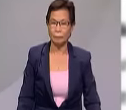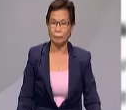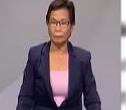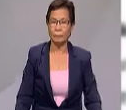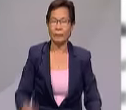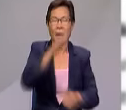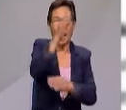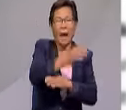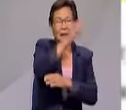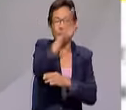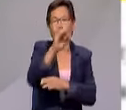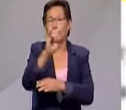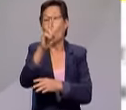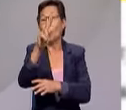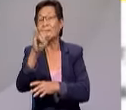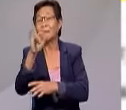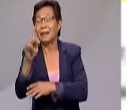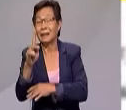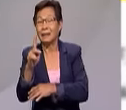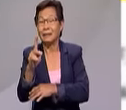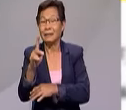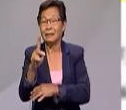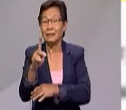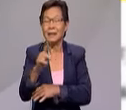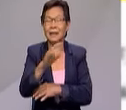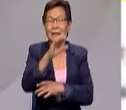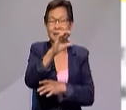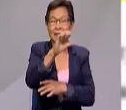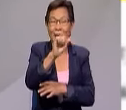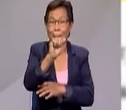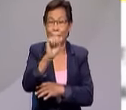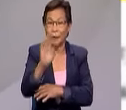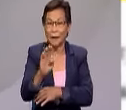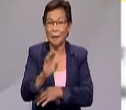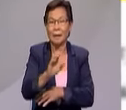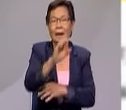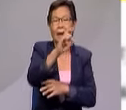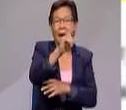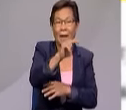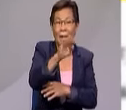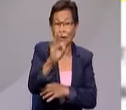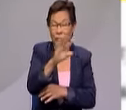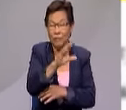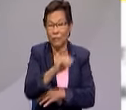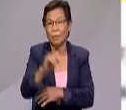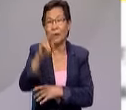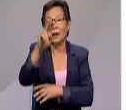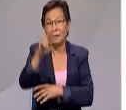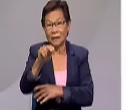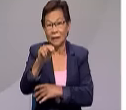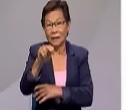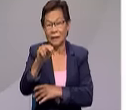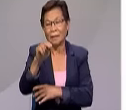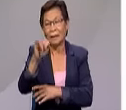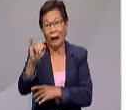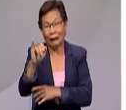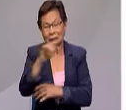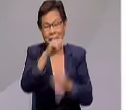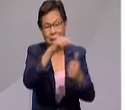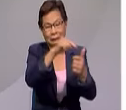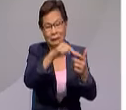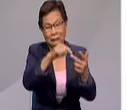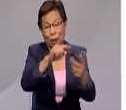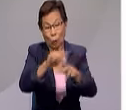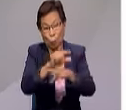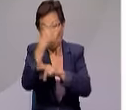Antibiotik terlarang tersebut ialah Coralampicol CAP, Nitrofuran NF dan Nitroimidazole NI yang